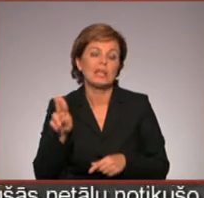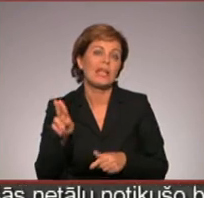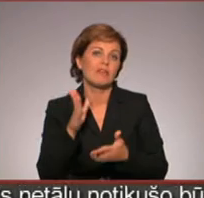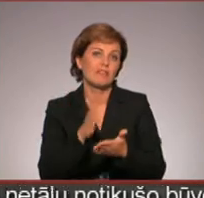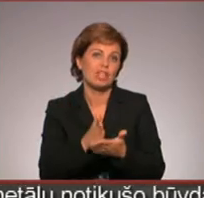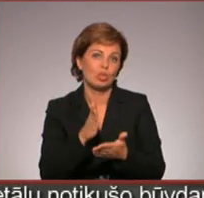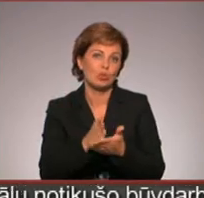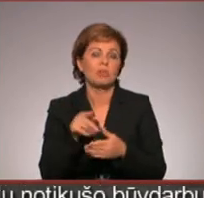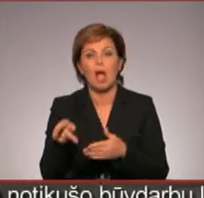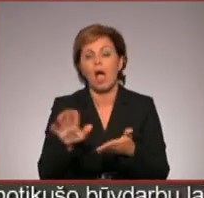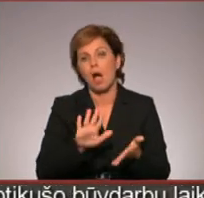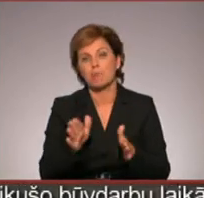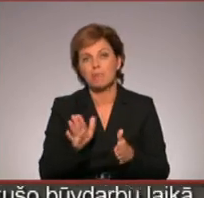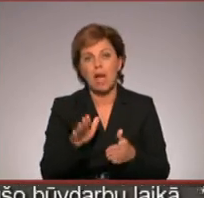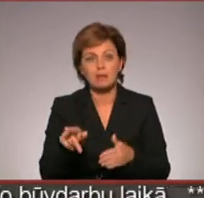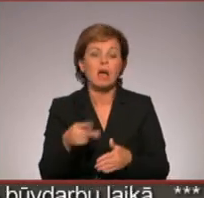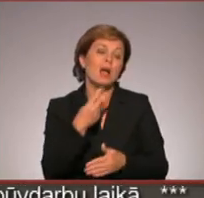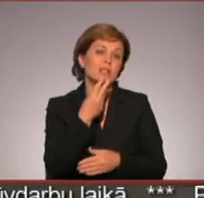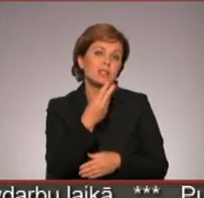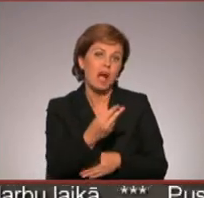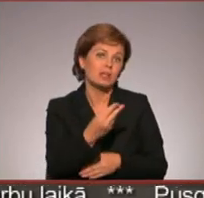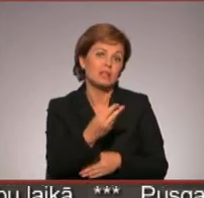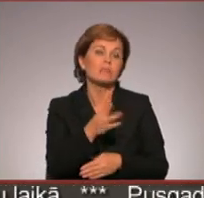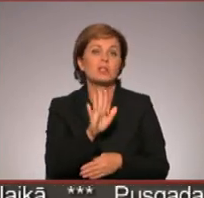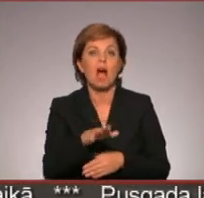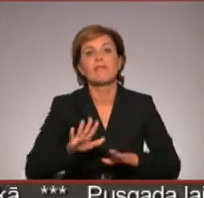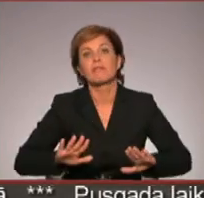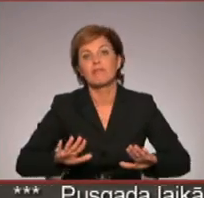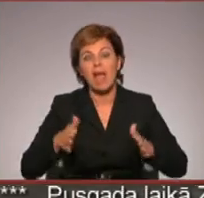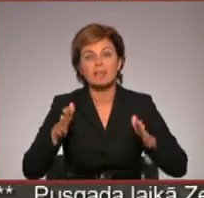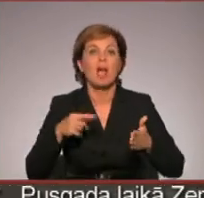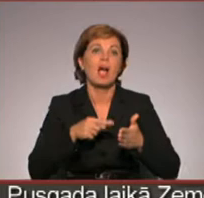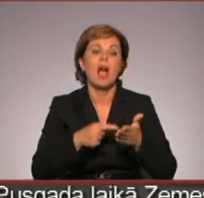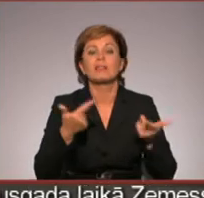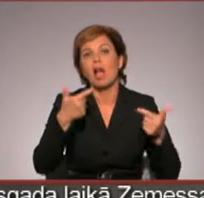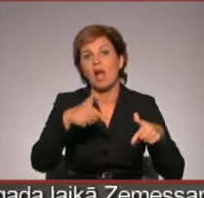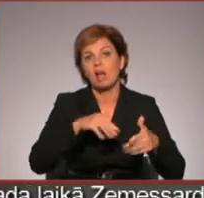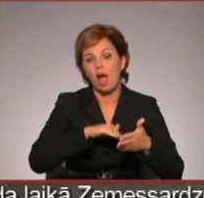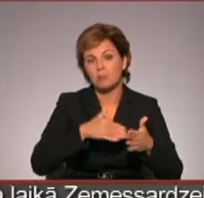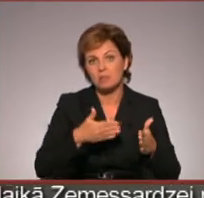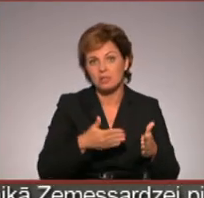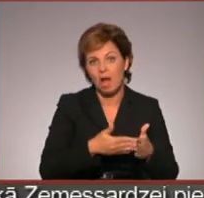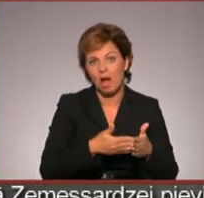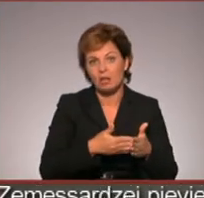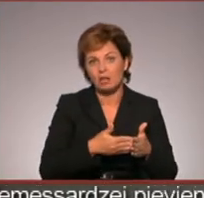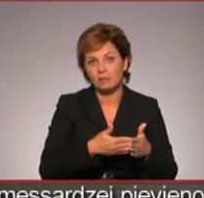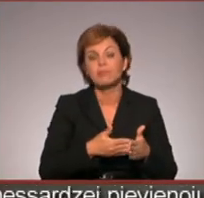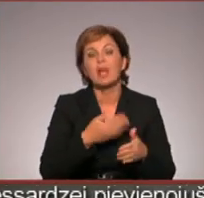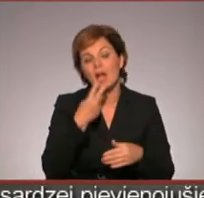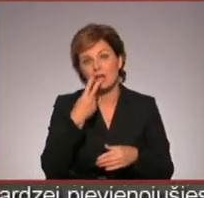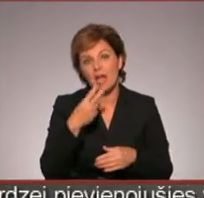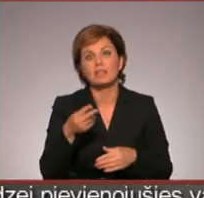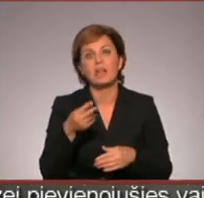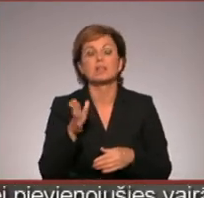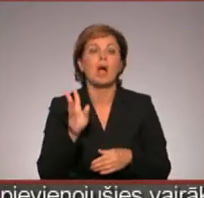vidus tajās robežās. Tad skatīsimies, kā mums veiksies, kāda būs laika apstākļi. Un tad jau mēs